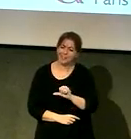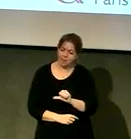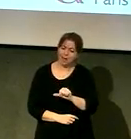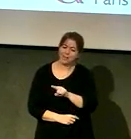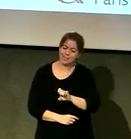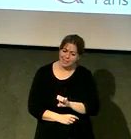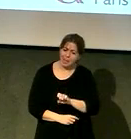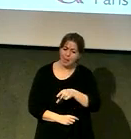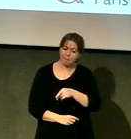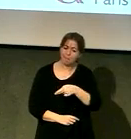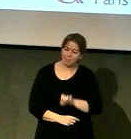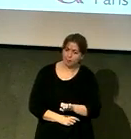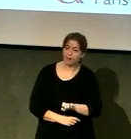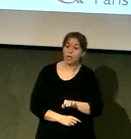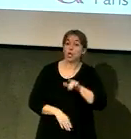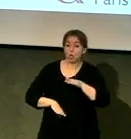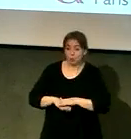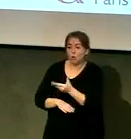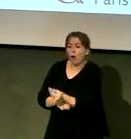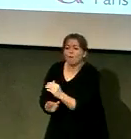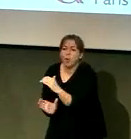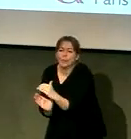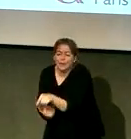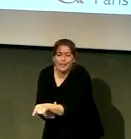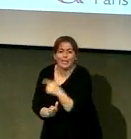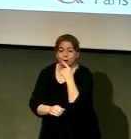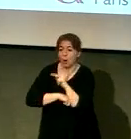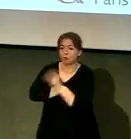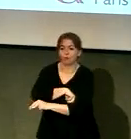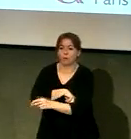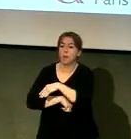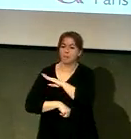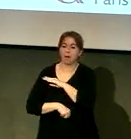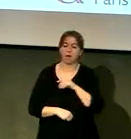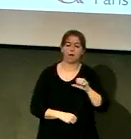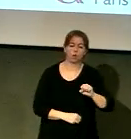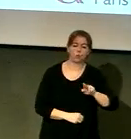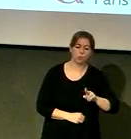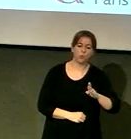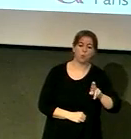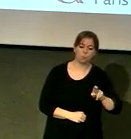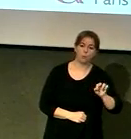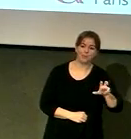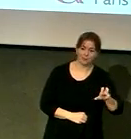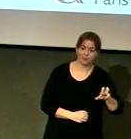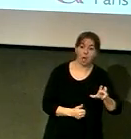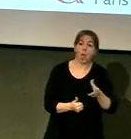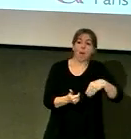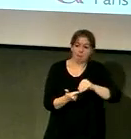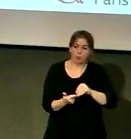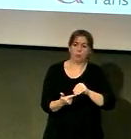sevrage vraiment énormes, c'était souvent un cumul Subutex, benzodiazépines, alcool, tabac.